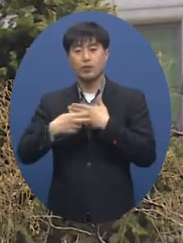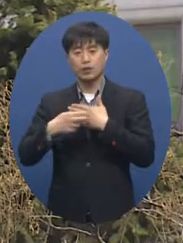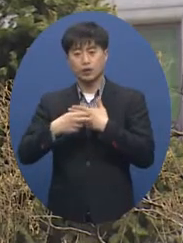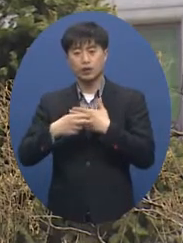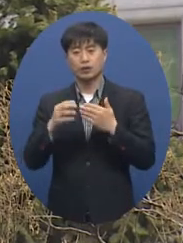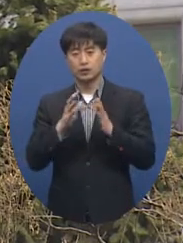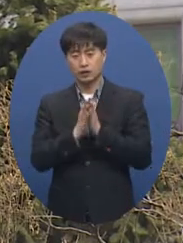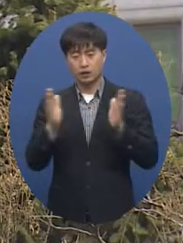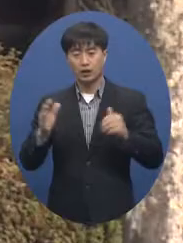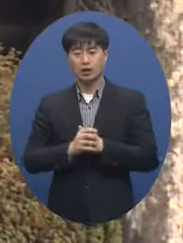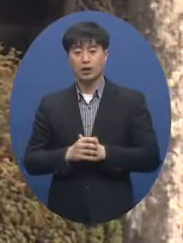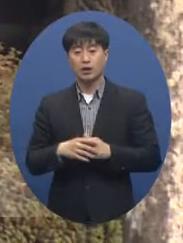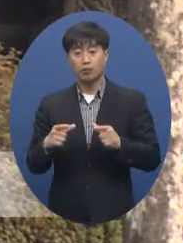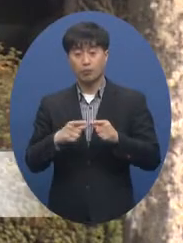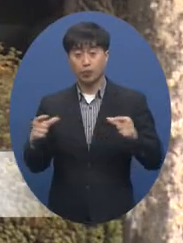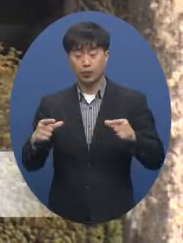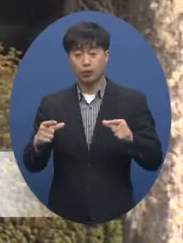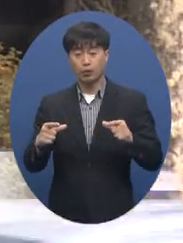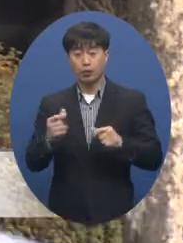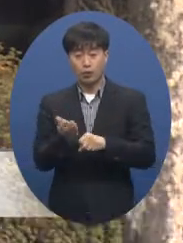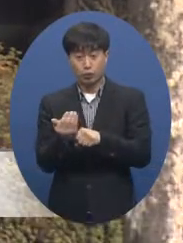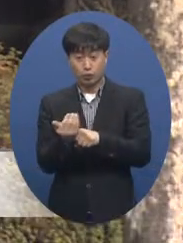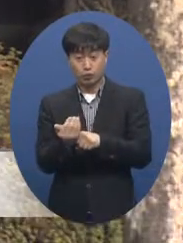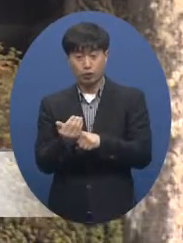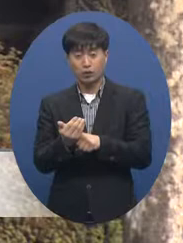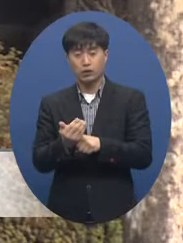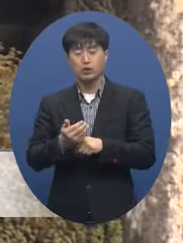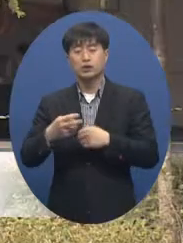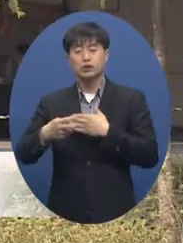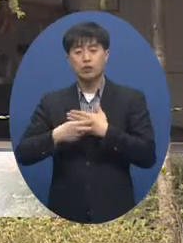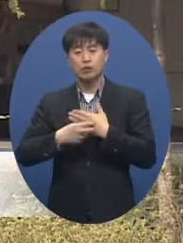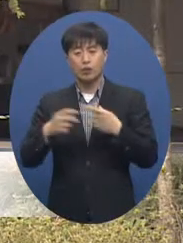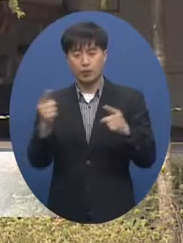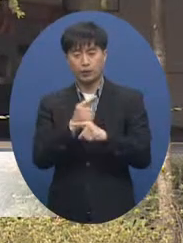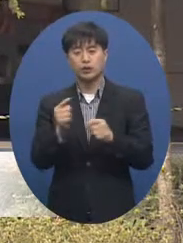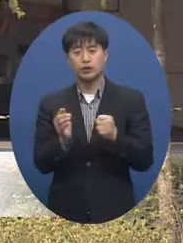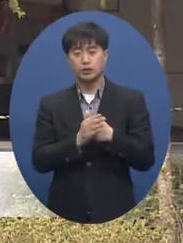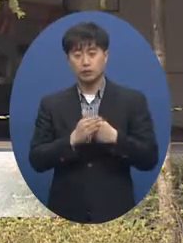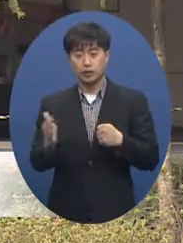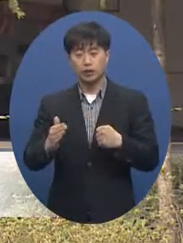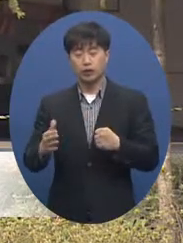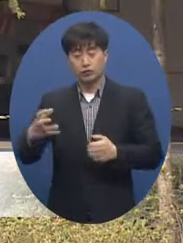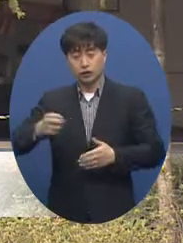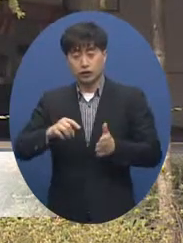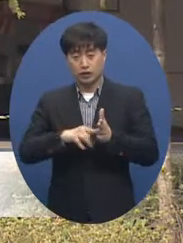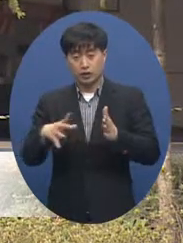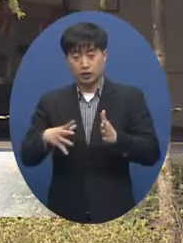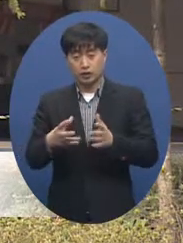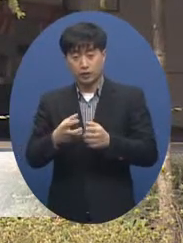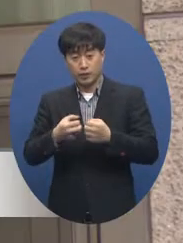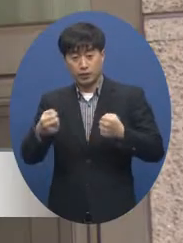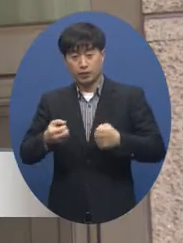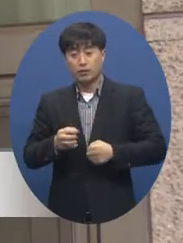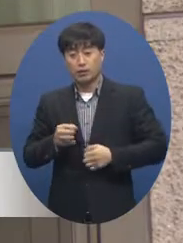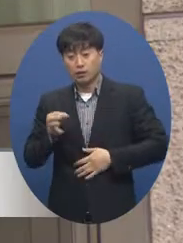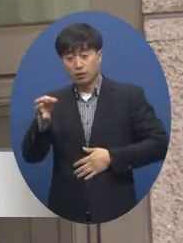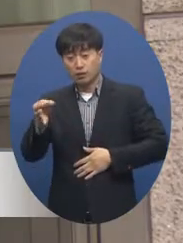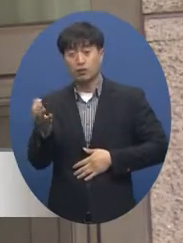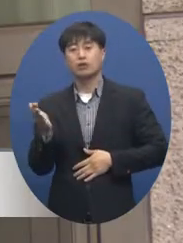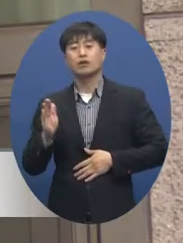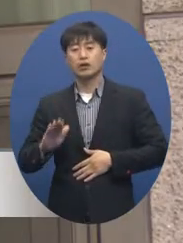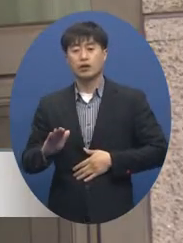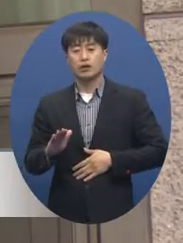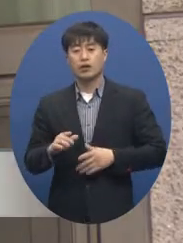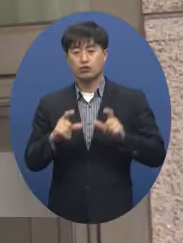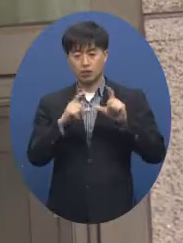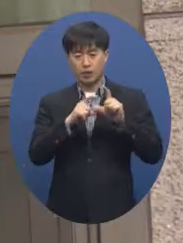출동합니다. 일반 화물차를 의료용으로 개조하기 때문에 취득세를 따로 내야 하는데 이 세금을 반이나 낮게 신고한 업체가